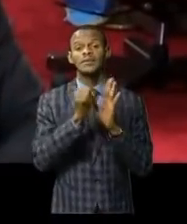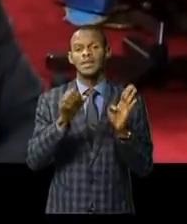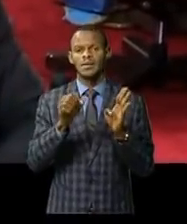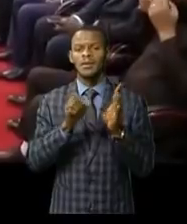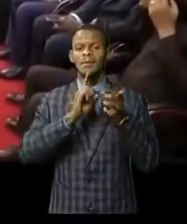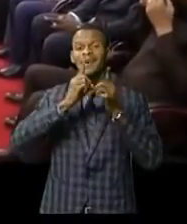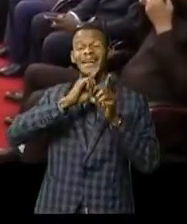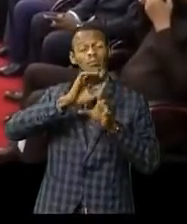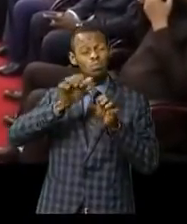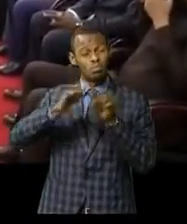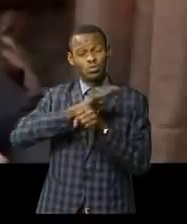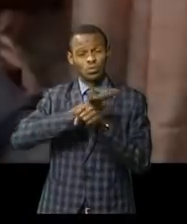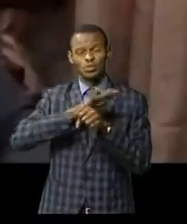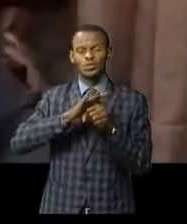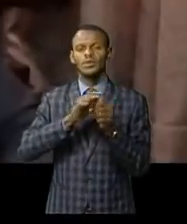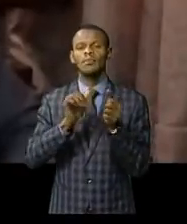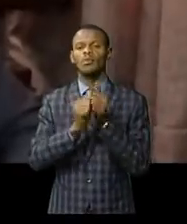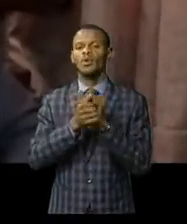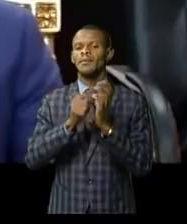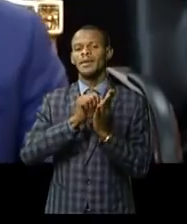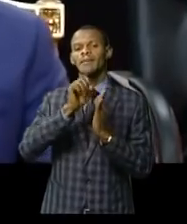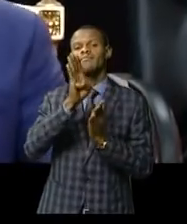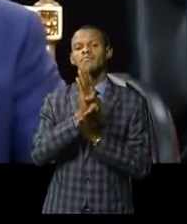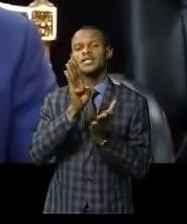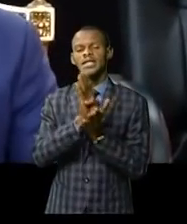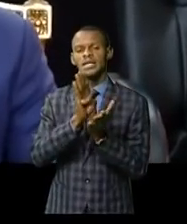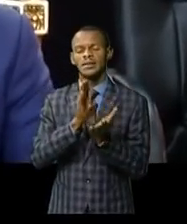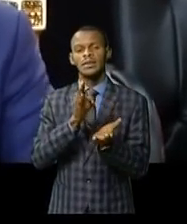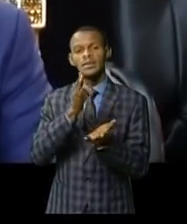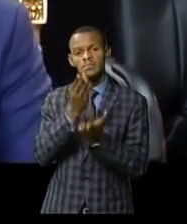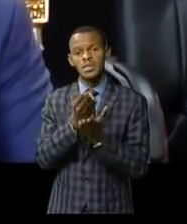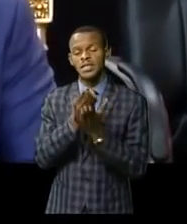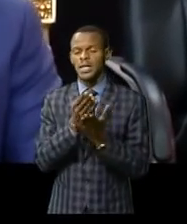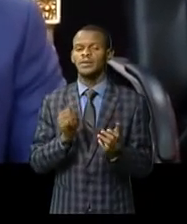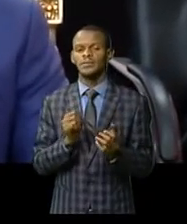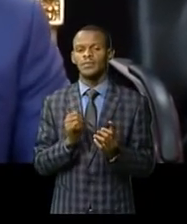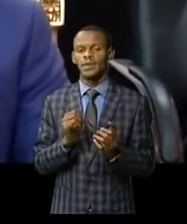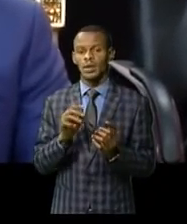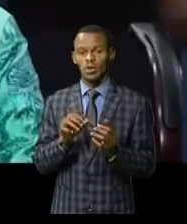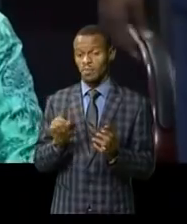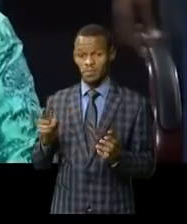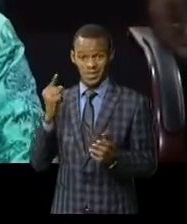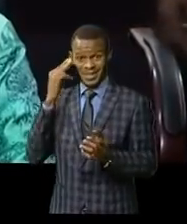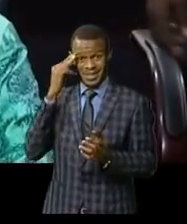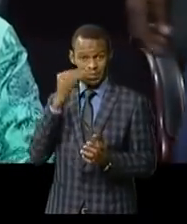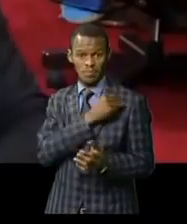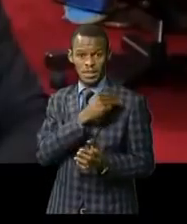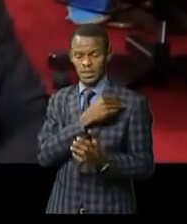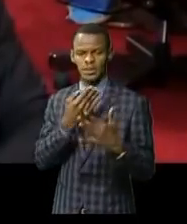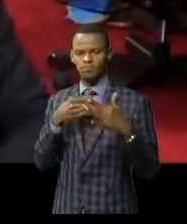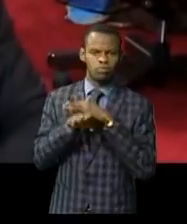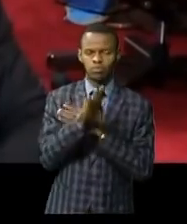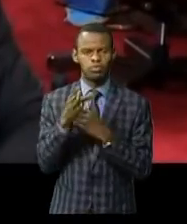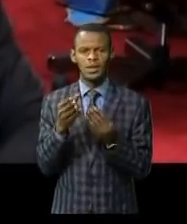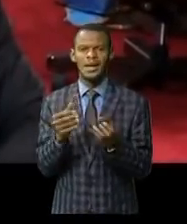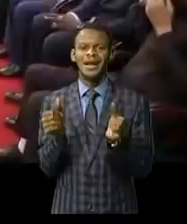de la rentrée parlementaire ce mercredi 15 septembre 2021 pour surprendre plus d'une personne. La surprise de Jean-Michel